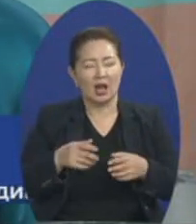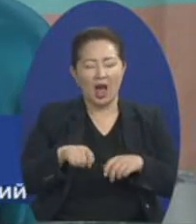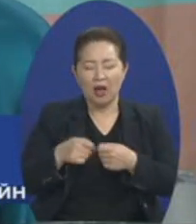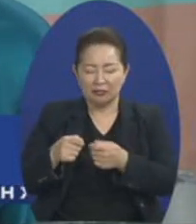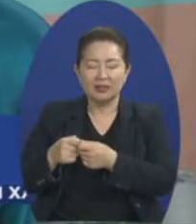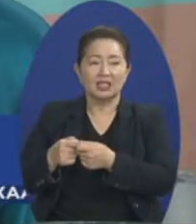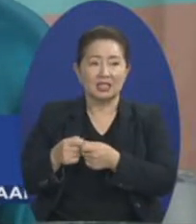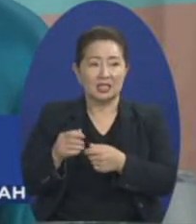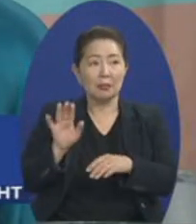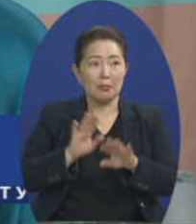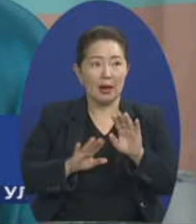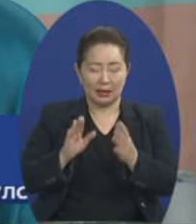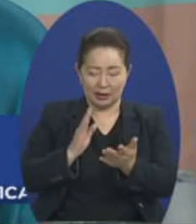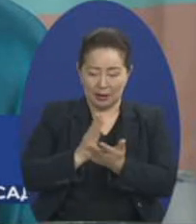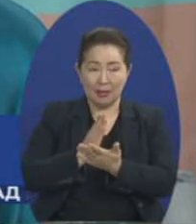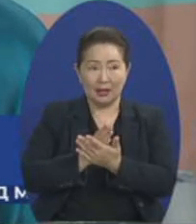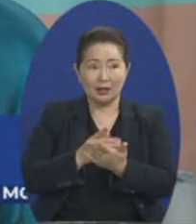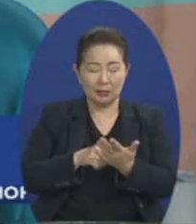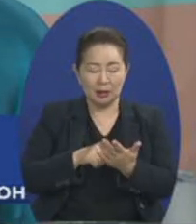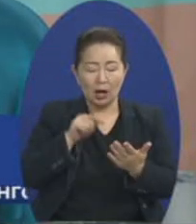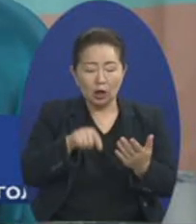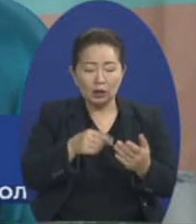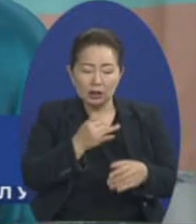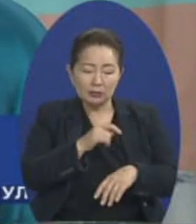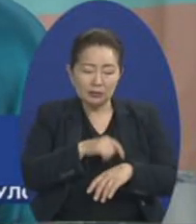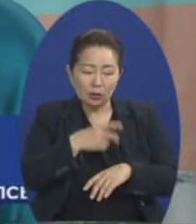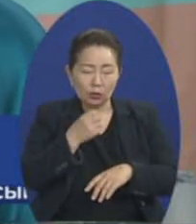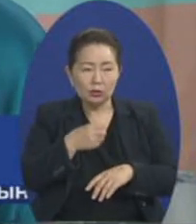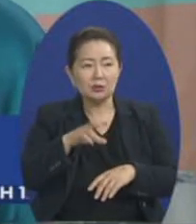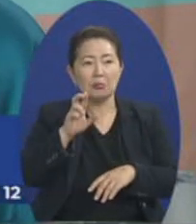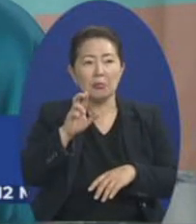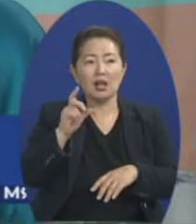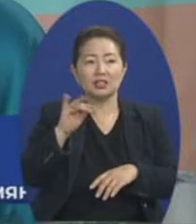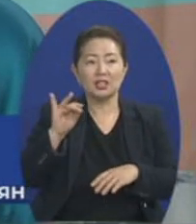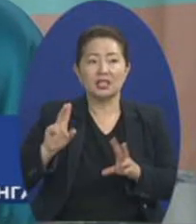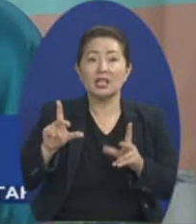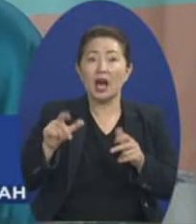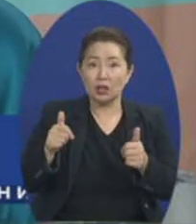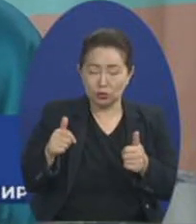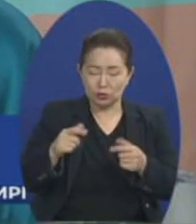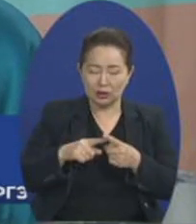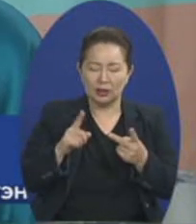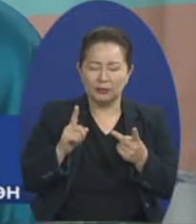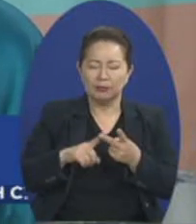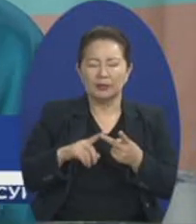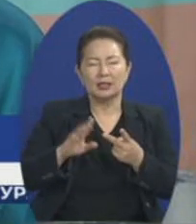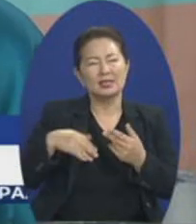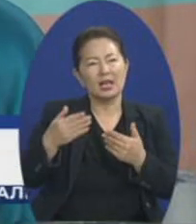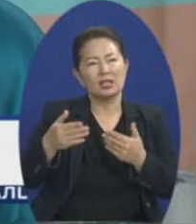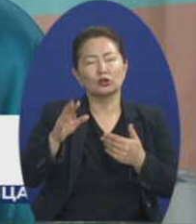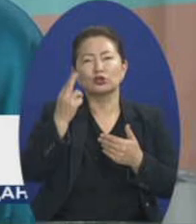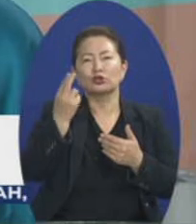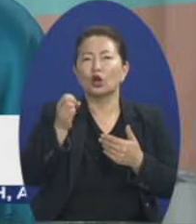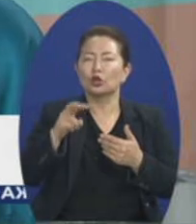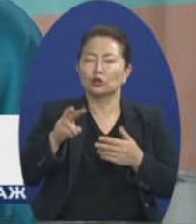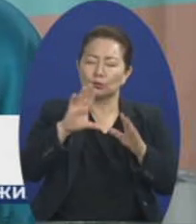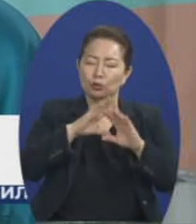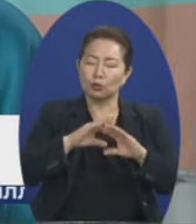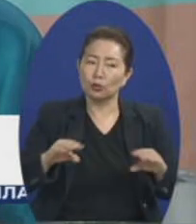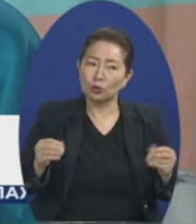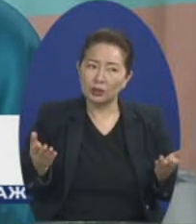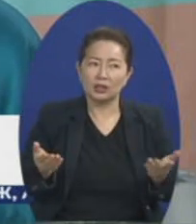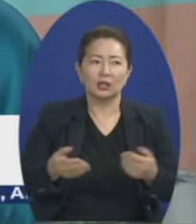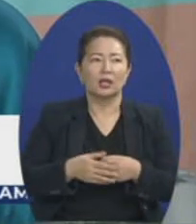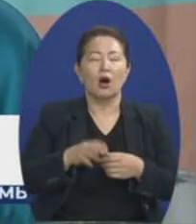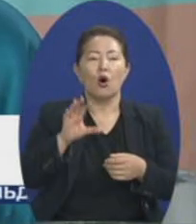эвдэрсэн гэсэн ийм байдалтай байгаа. Тэгэд энэ цаг үед бид нар одоо бэлчээрээ сайжруулах мөн цаашлбал одоо бас сүлжилтийг бууруулах